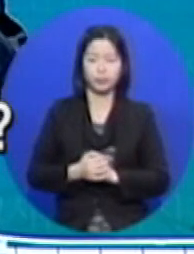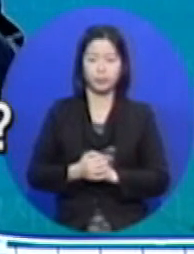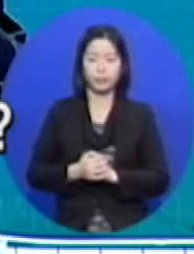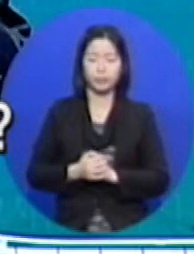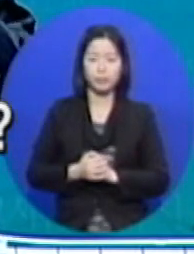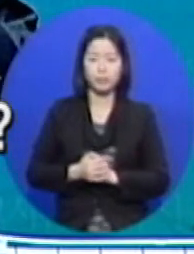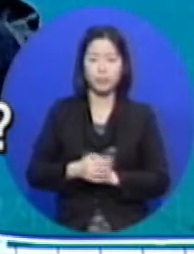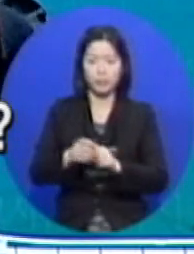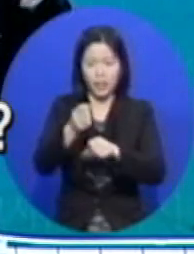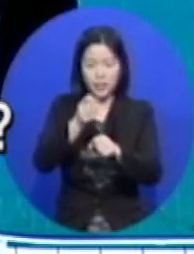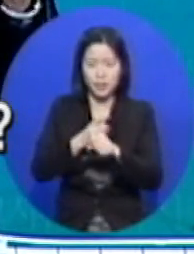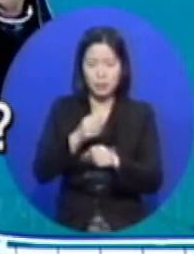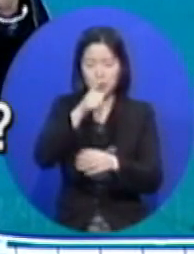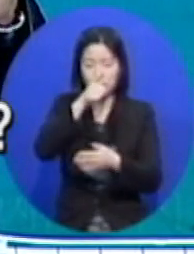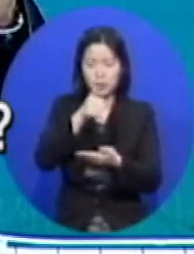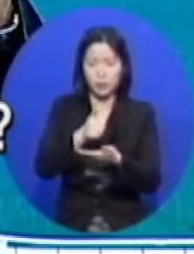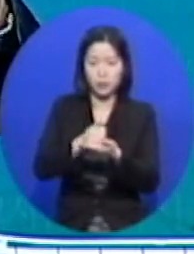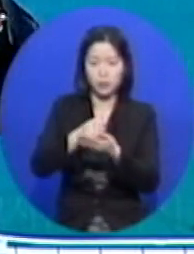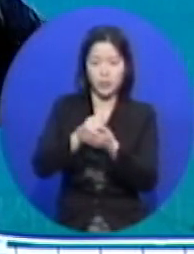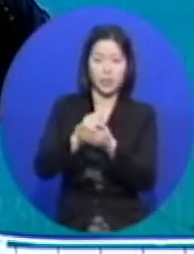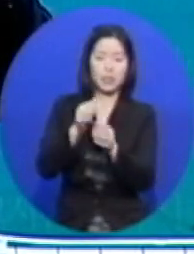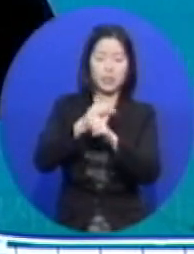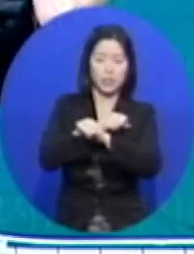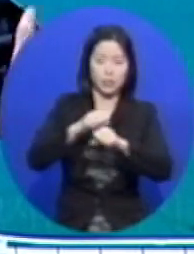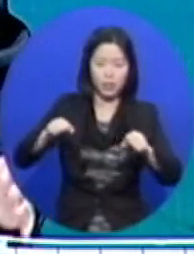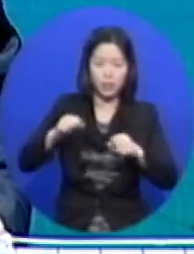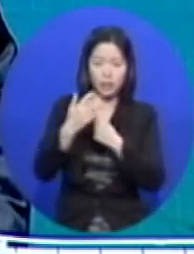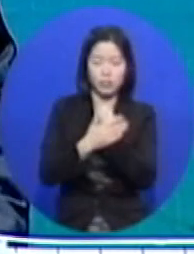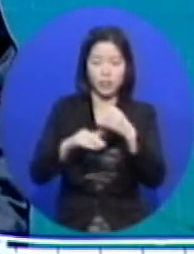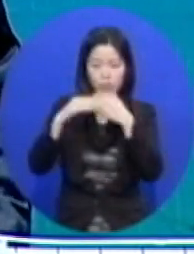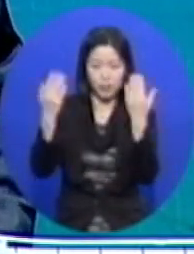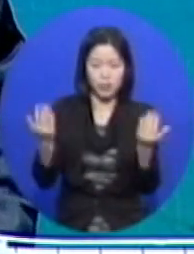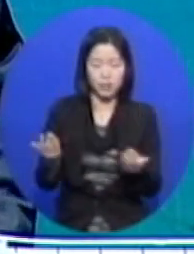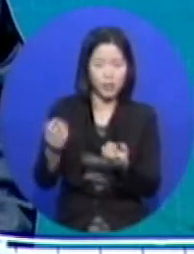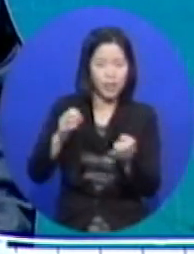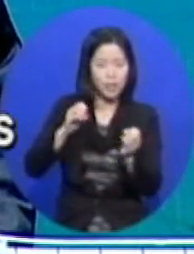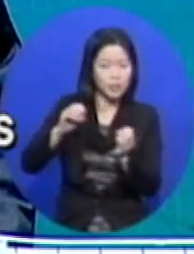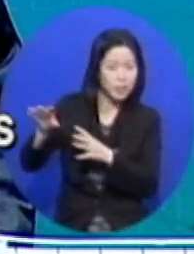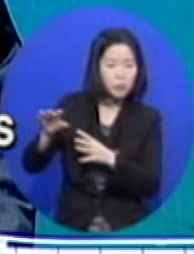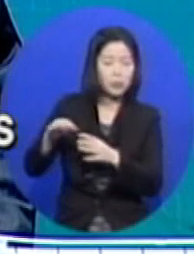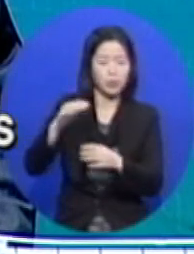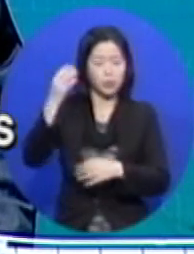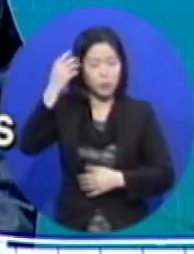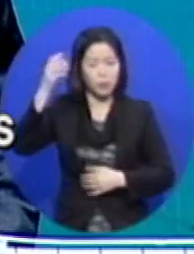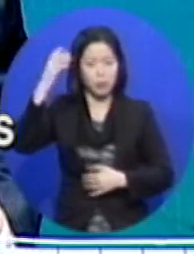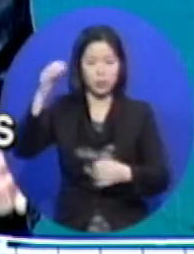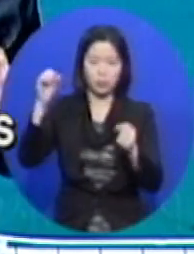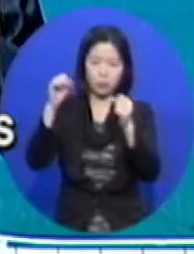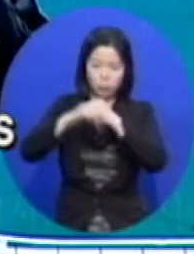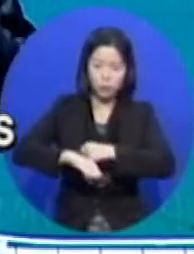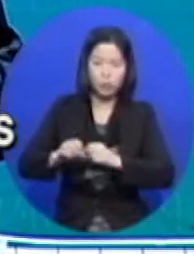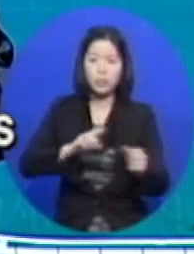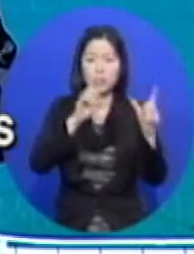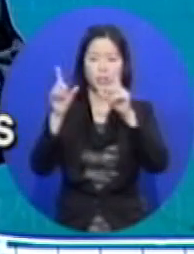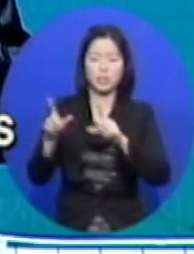이미 속주의 은에 다 잃어버리고 완전히 영적으로 무너진 삶을 사는 거예요 또 1